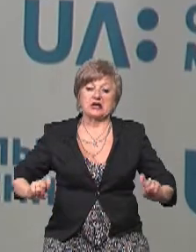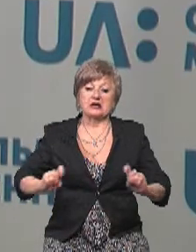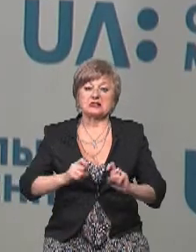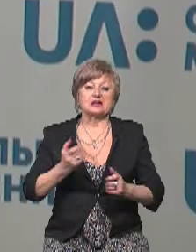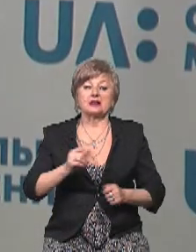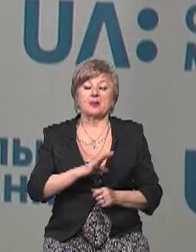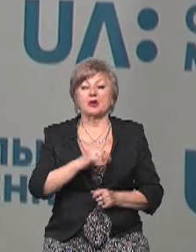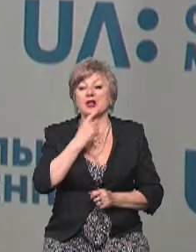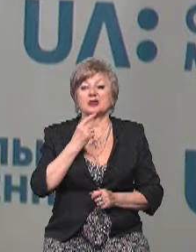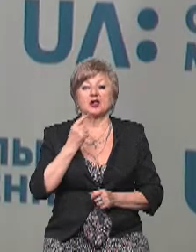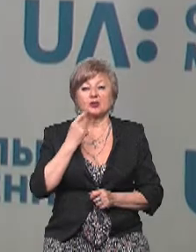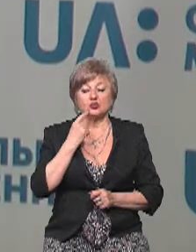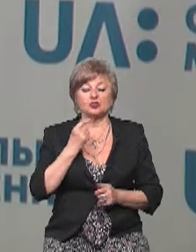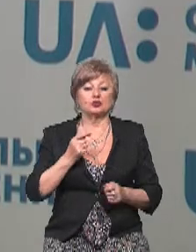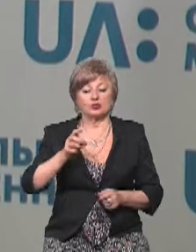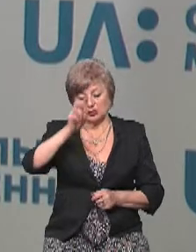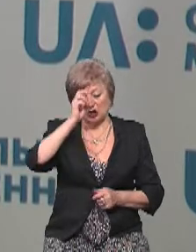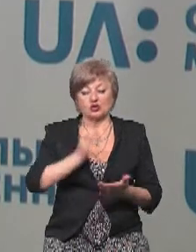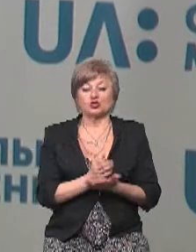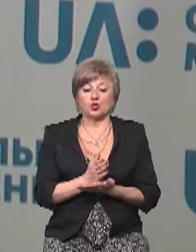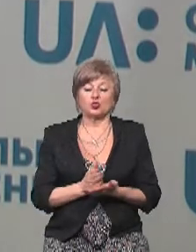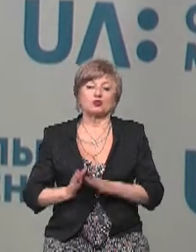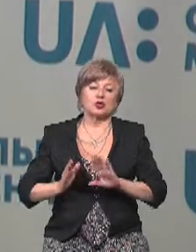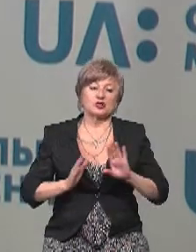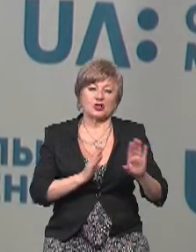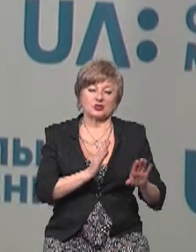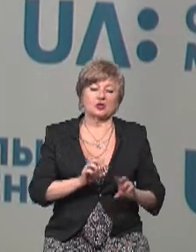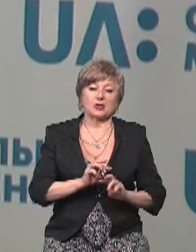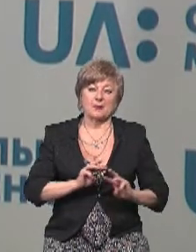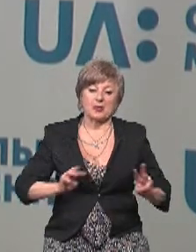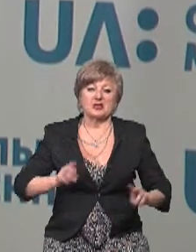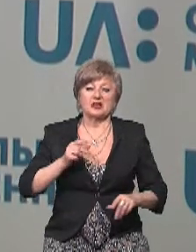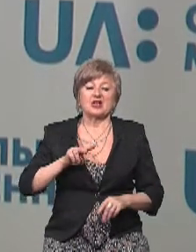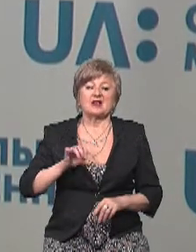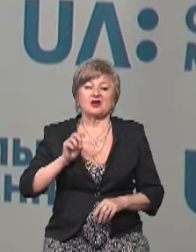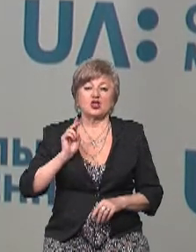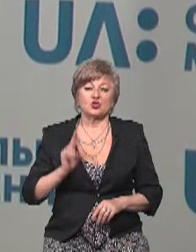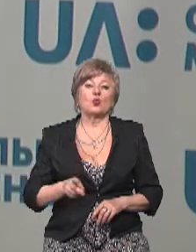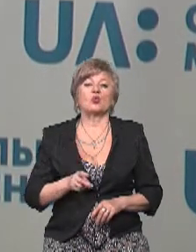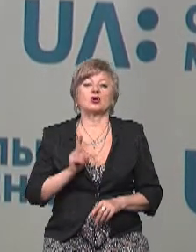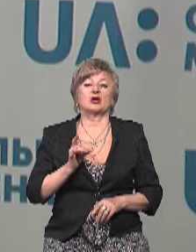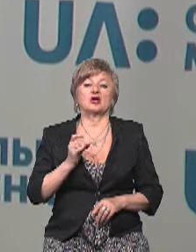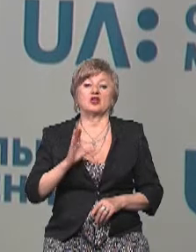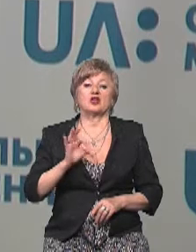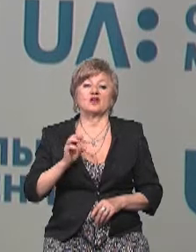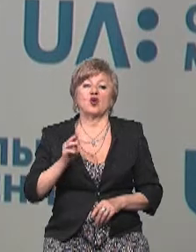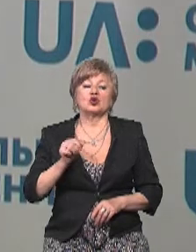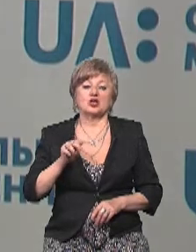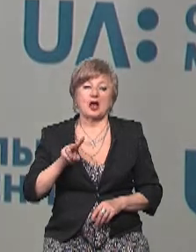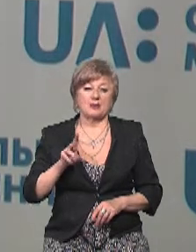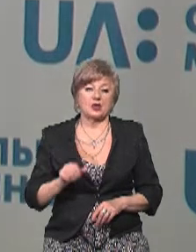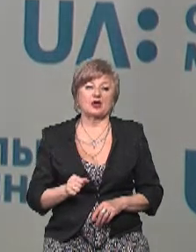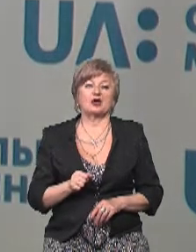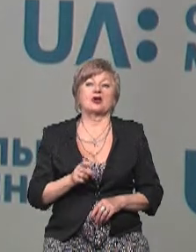було багато держслужбовців, в тому числі заступник міністра інфраструктури Лавренюк, Рябошапка, заступник голови Офісу президента,